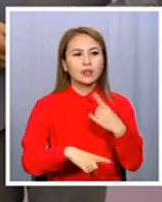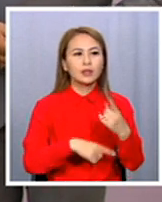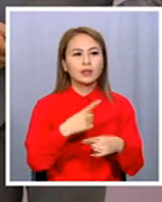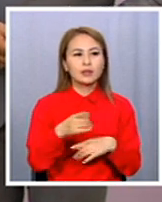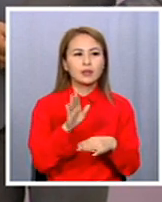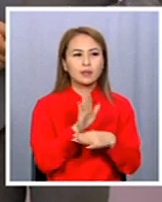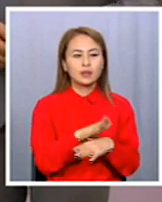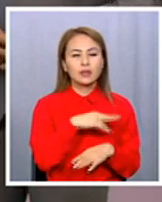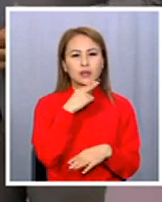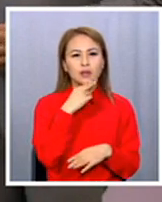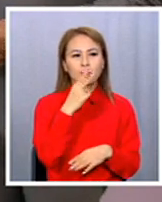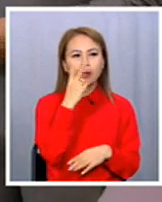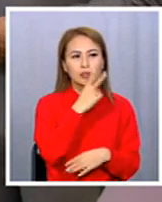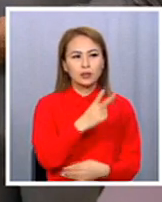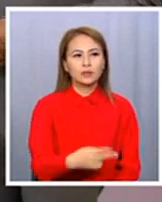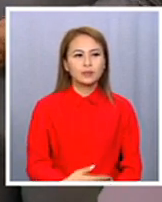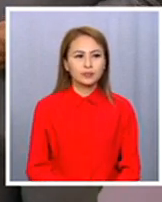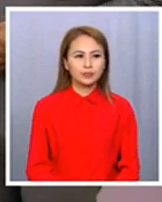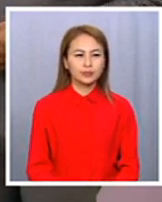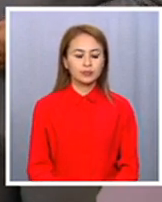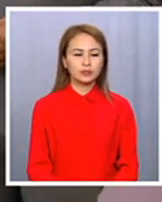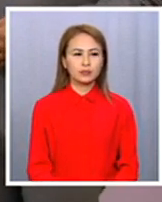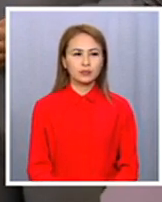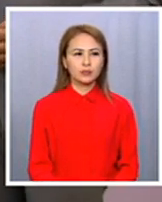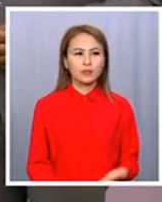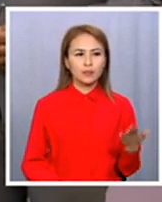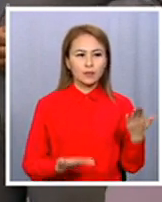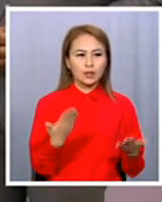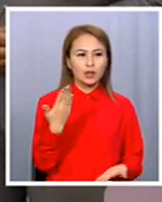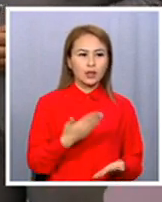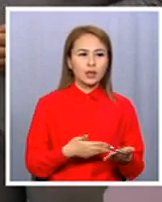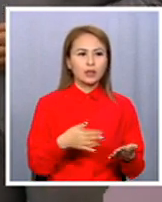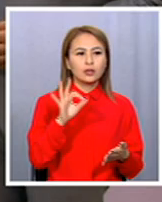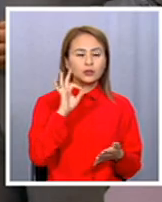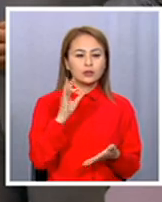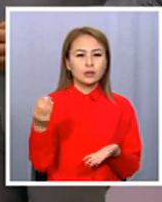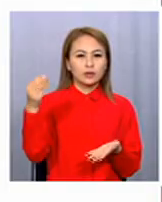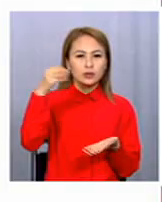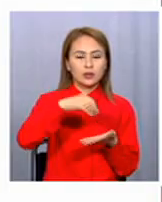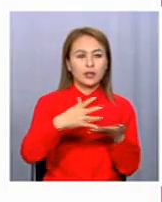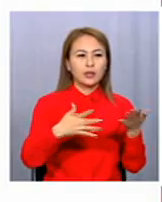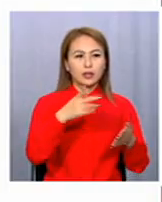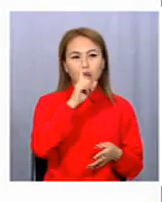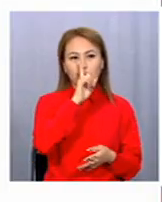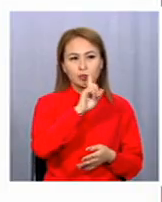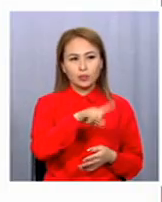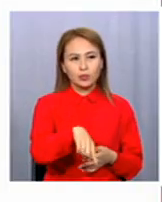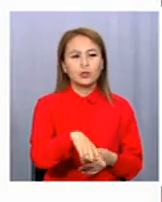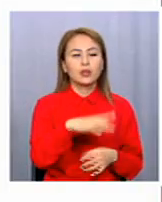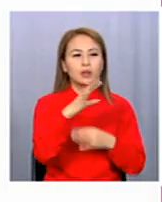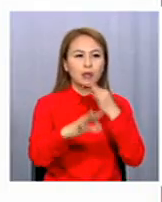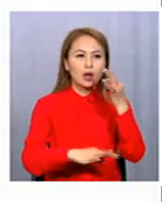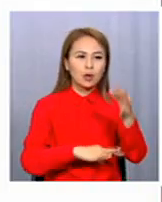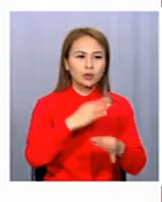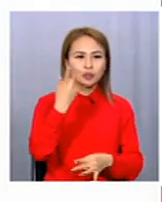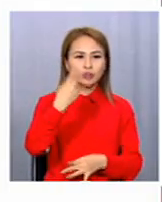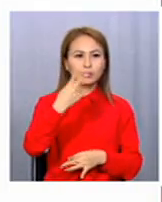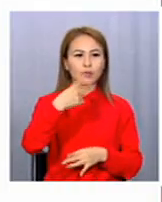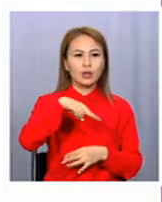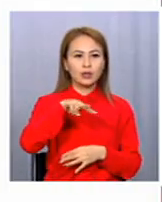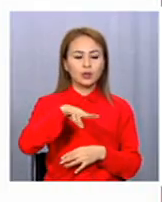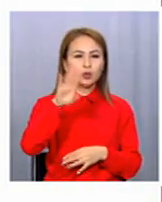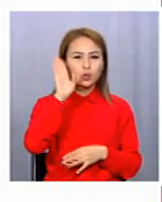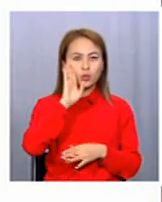тапсырмаға назар аударыңдар. Егер шүмек дұрыс жабылмаған болса, тәулігіне 20 литр су ағып